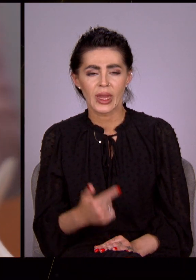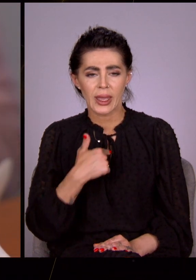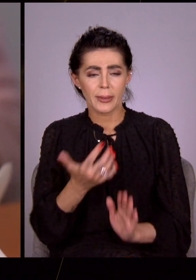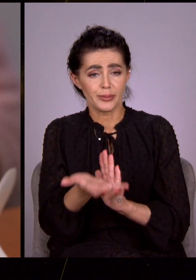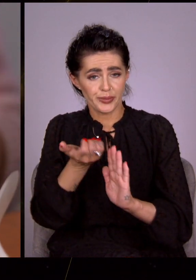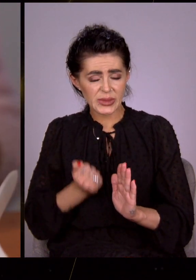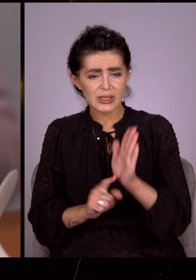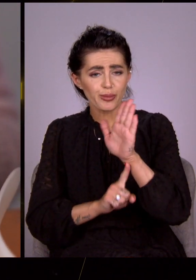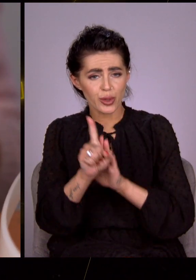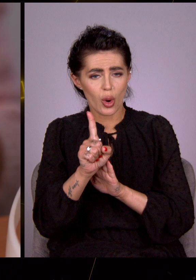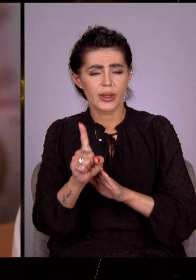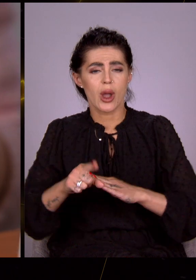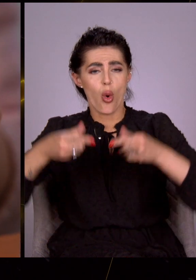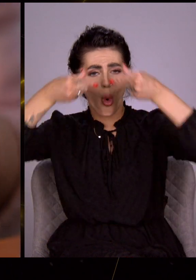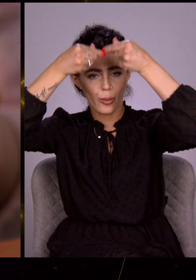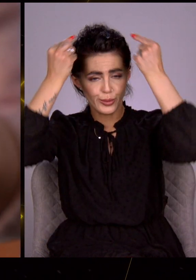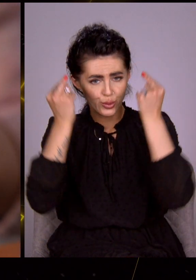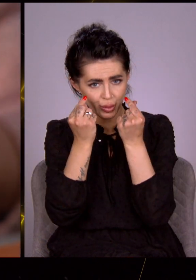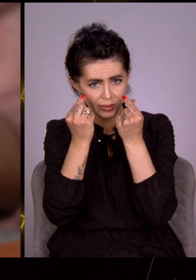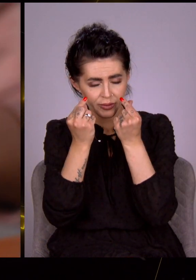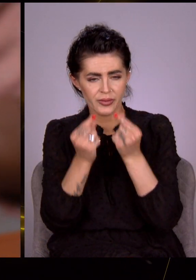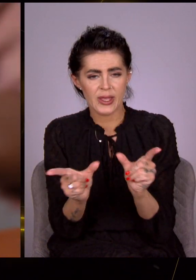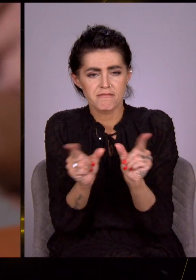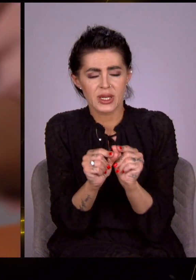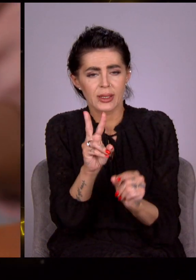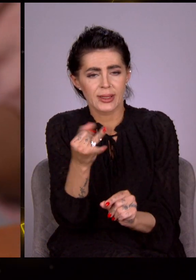Спочатку обруч, далі отак от склею квітки,